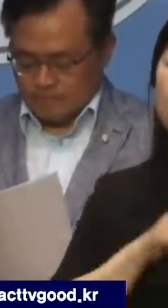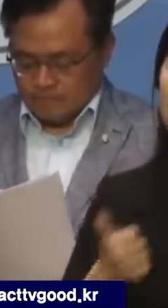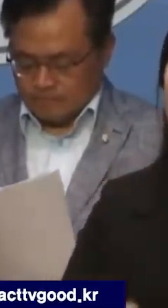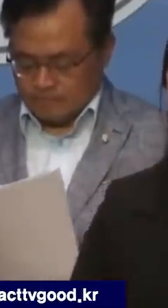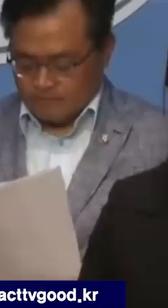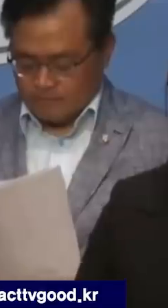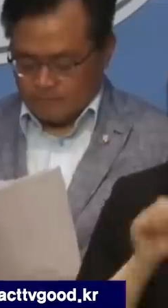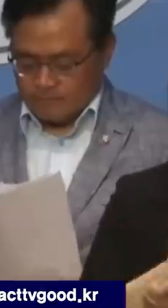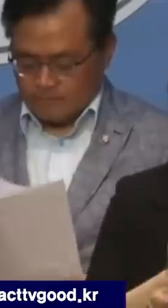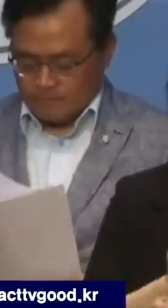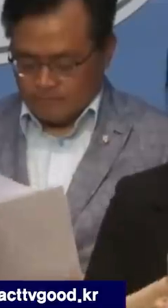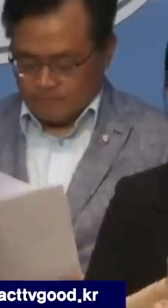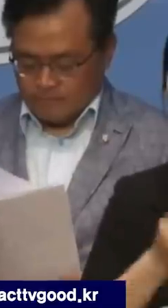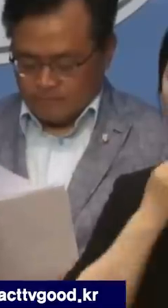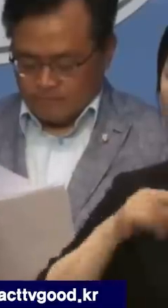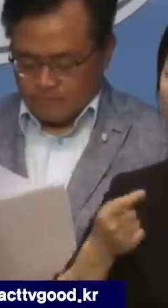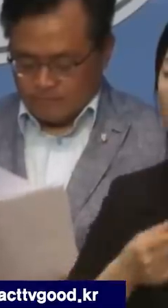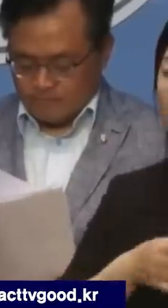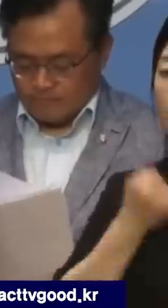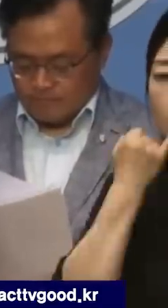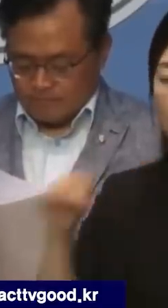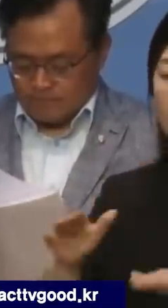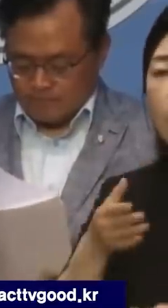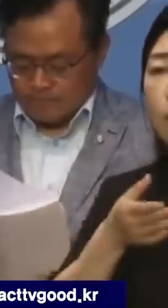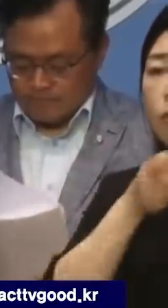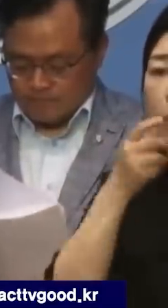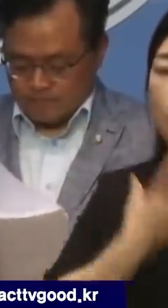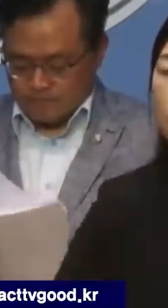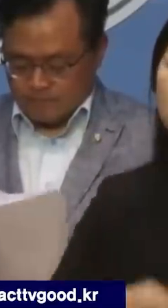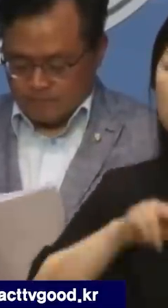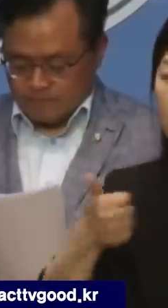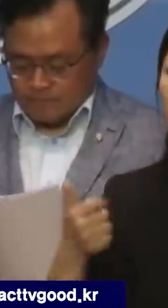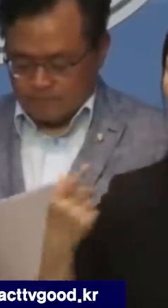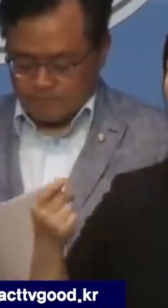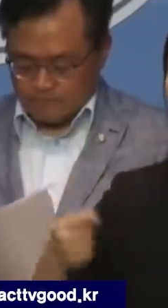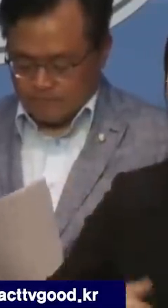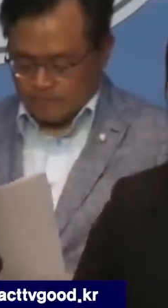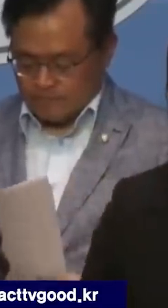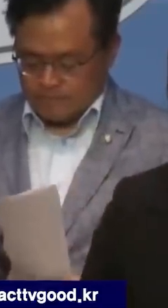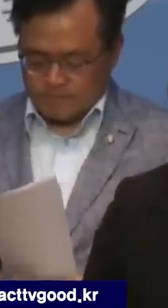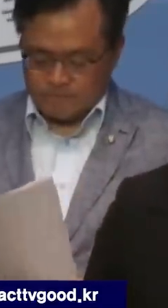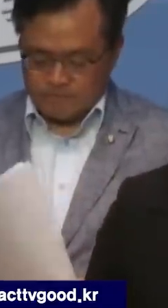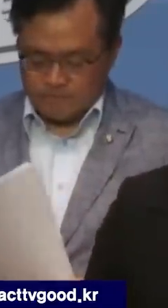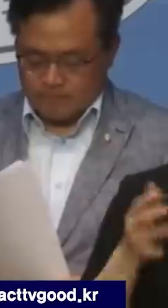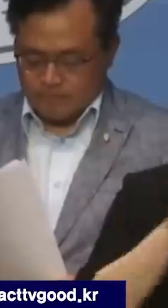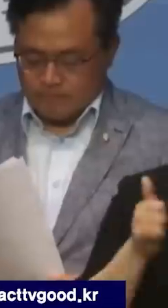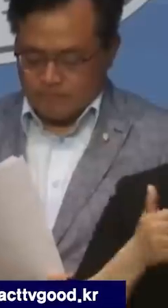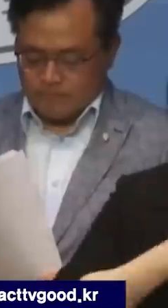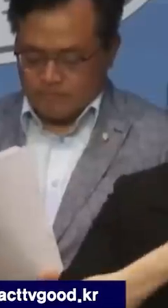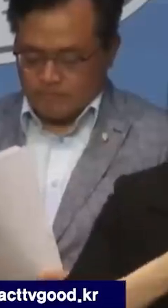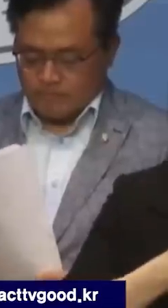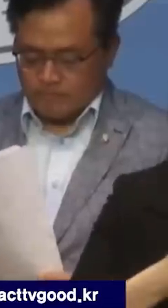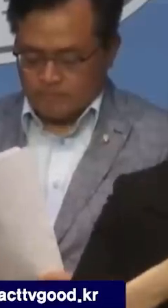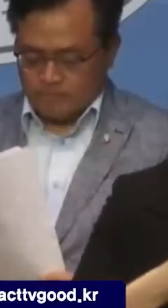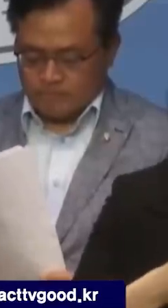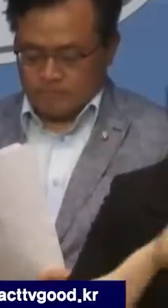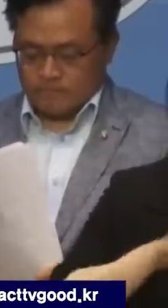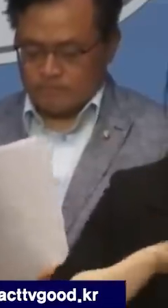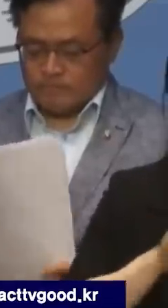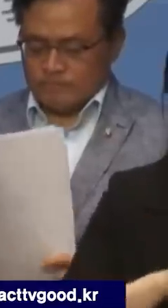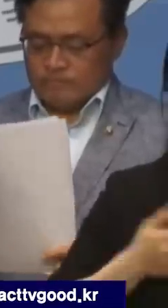바닷물 먹어도 죽어요. 그것이 아니고 국민들이 불안해하는 이